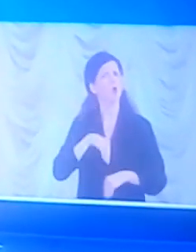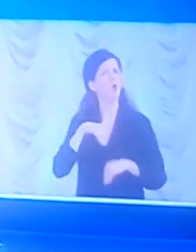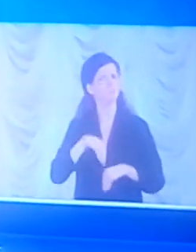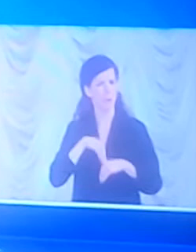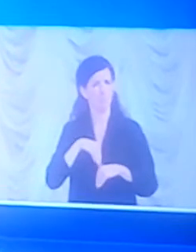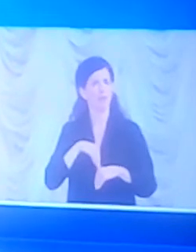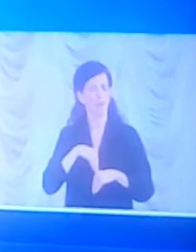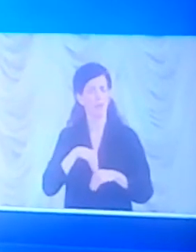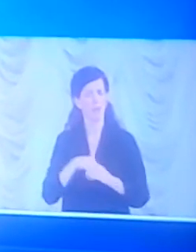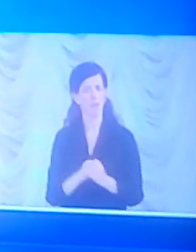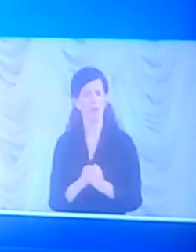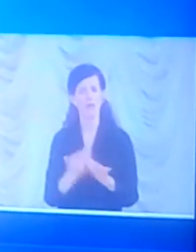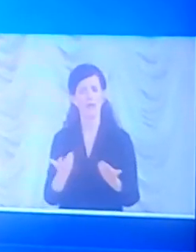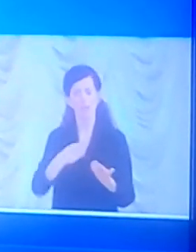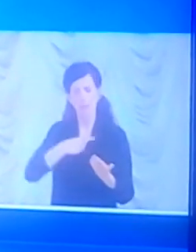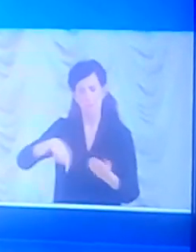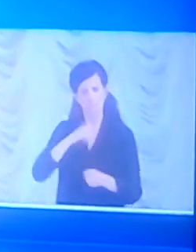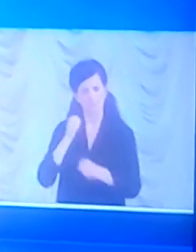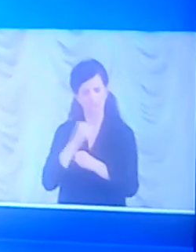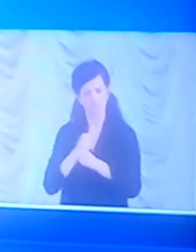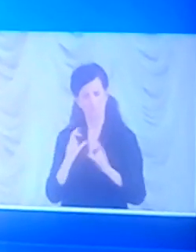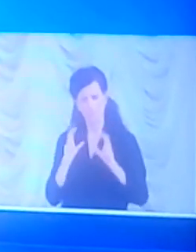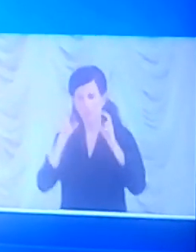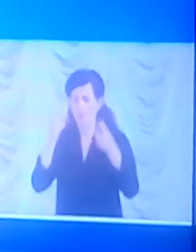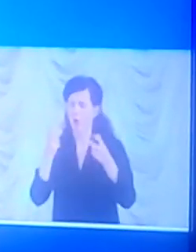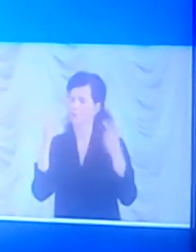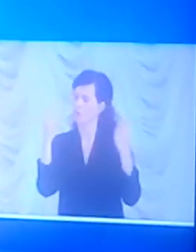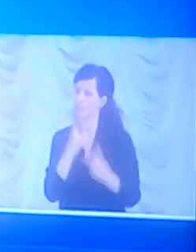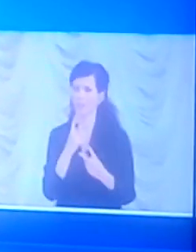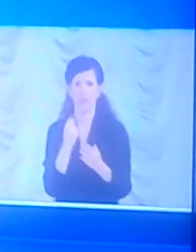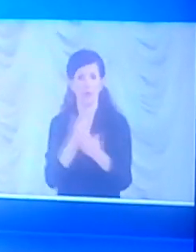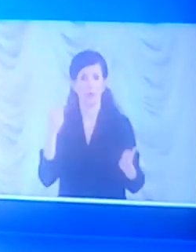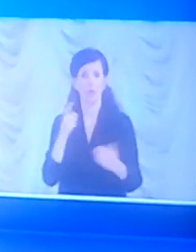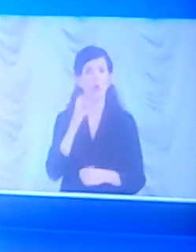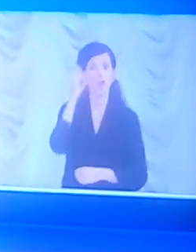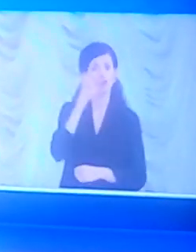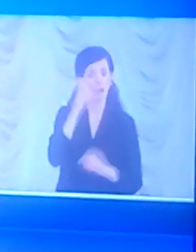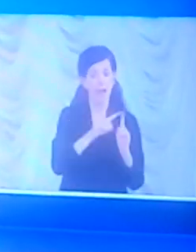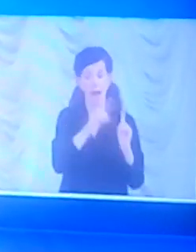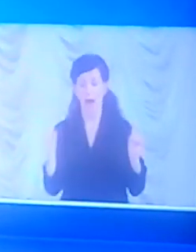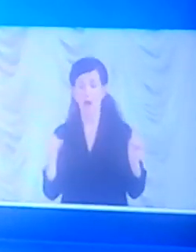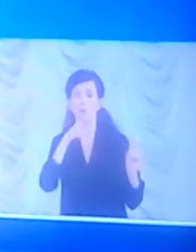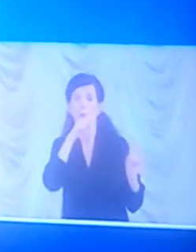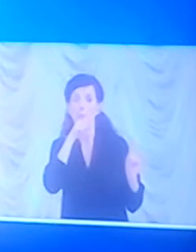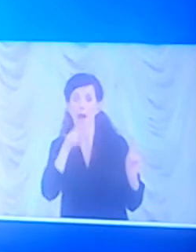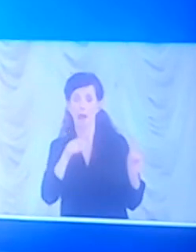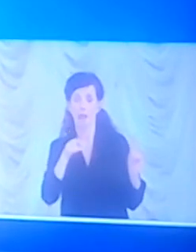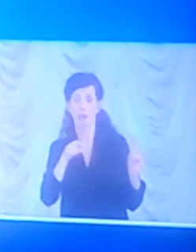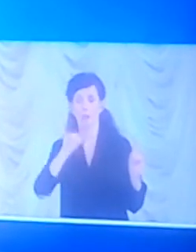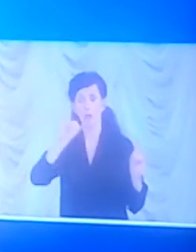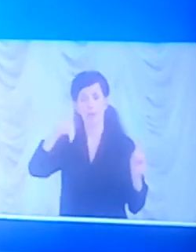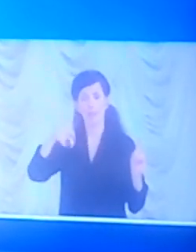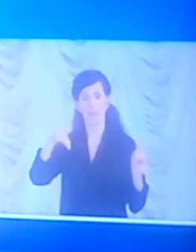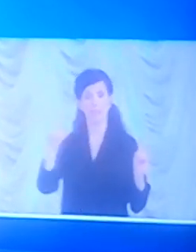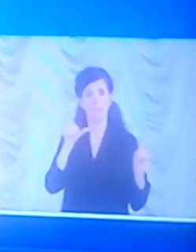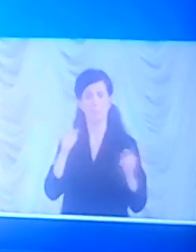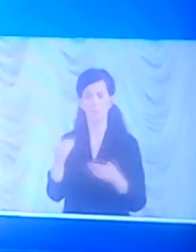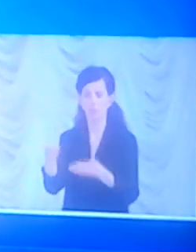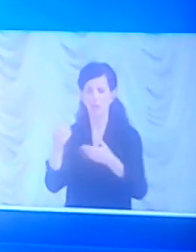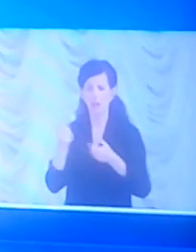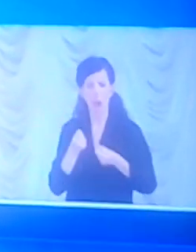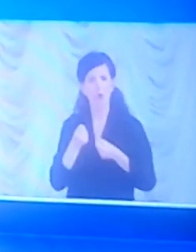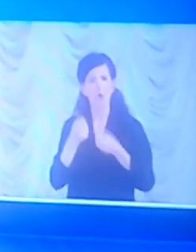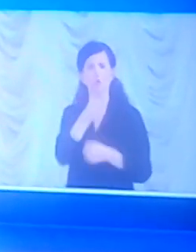vorrei dire che lo sforzo sin qui è stato straordinario. Tra gennaio e marzo l'INPS ha accolto